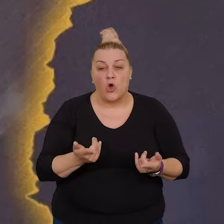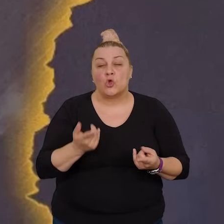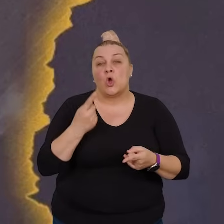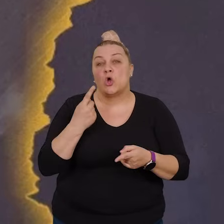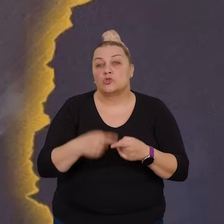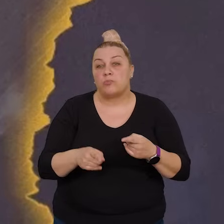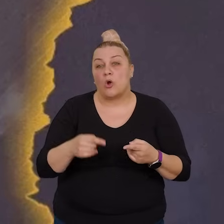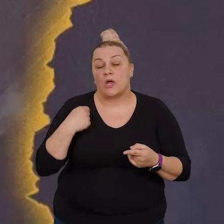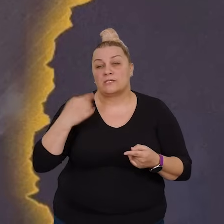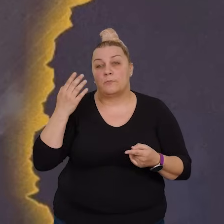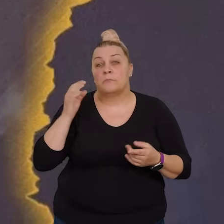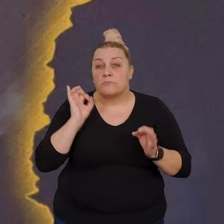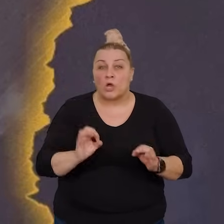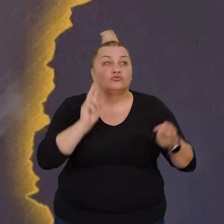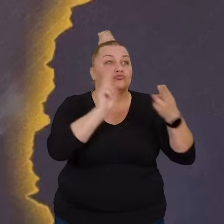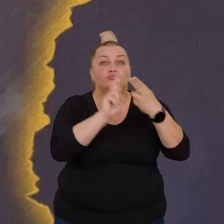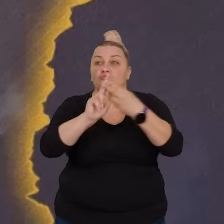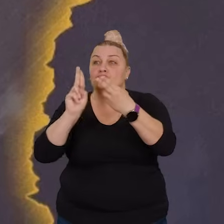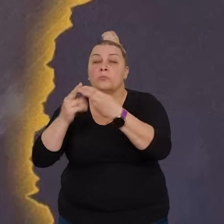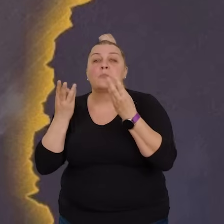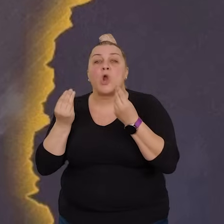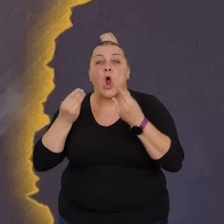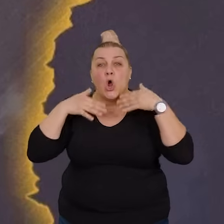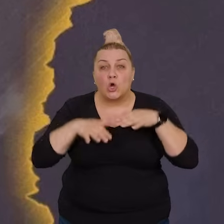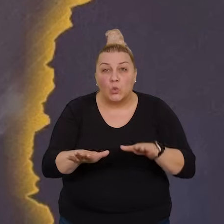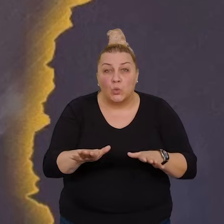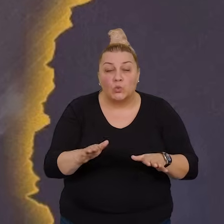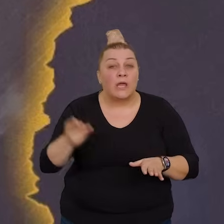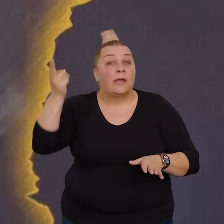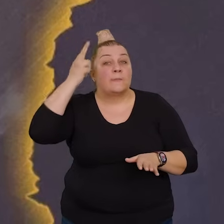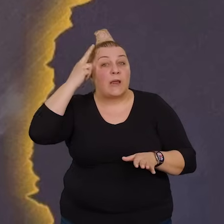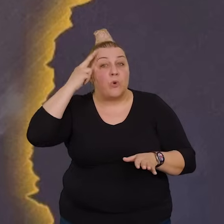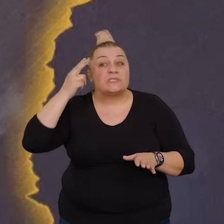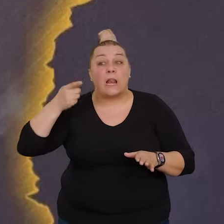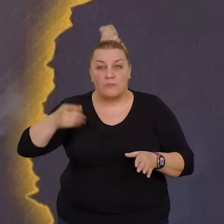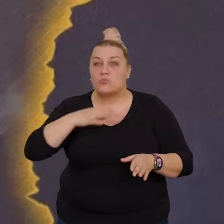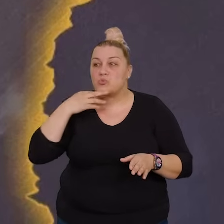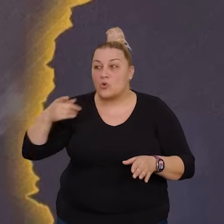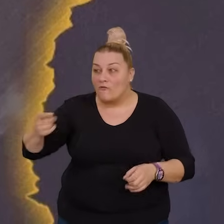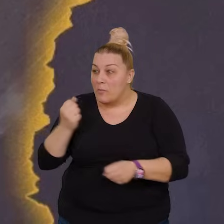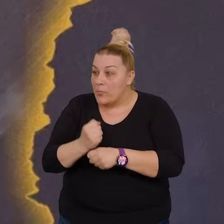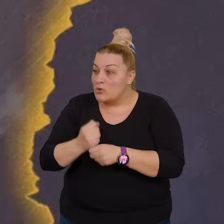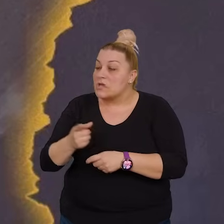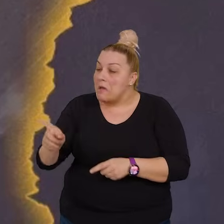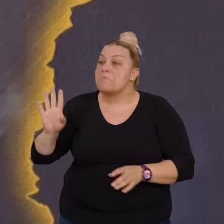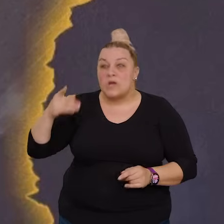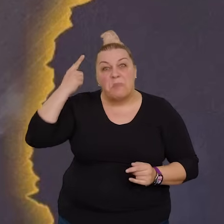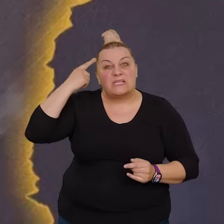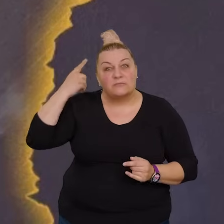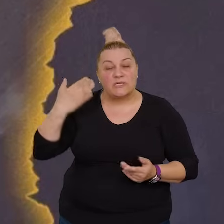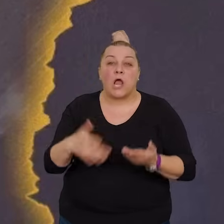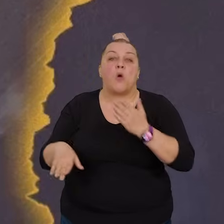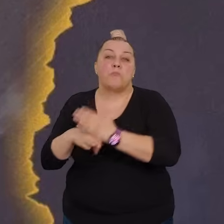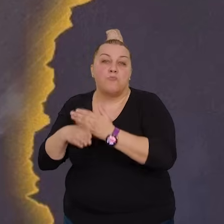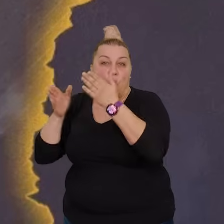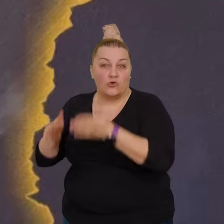jer sam sretao zaista mnogo krasnih ljudi koji su, kažem, prepoznavali da to ima smisla što radim. To nije nekako produciranje samoga